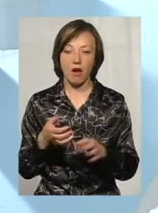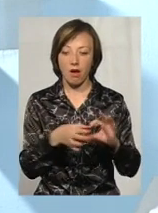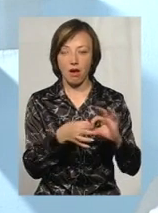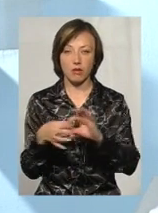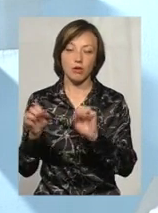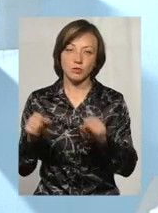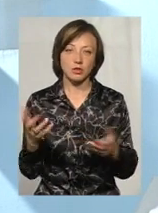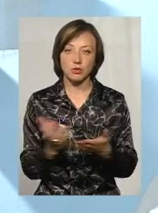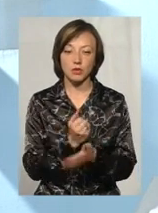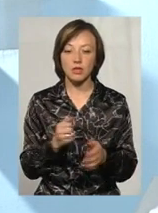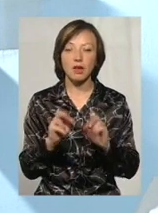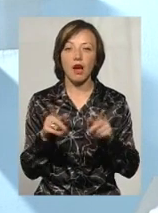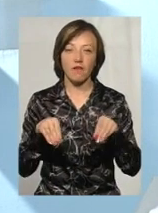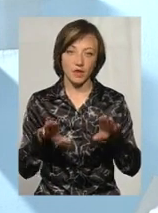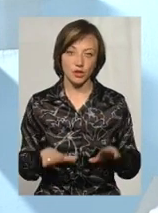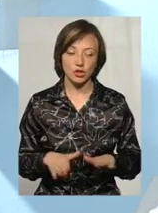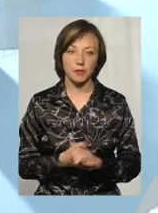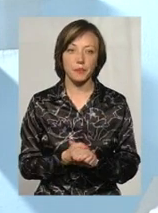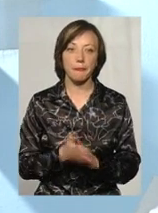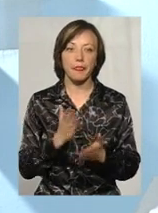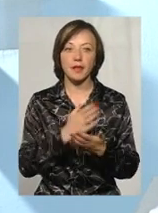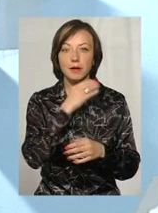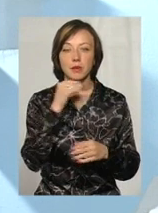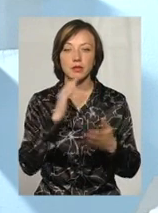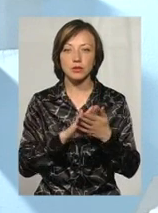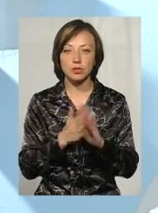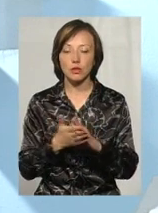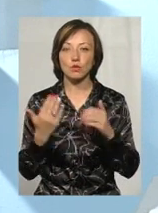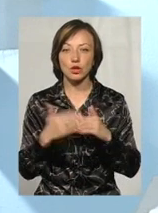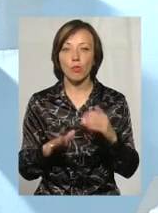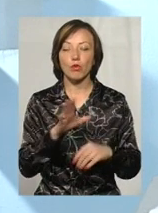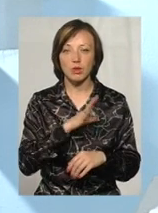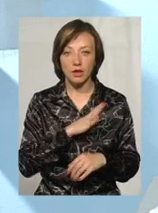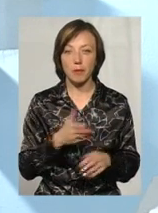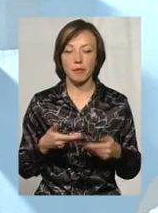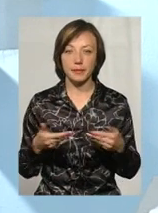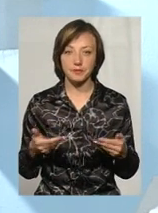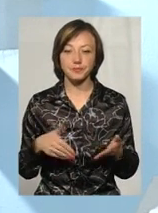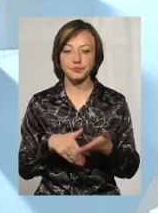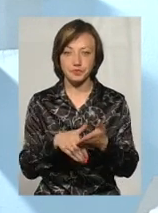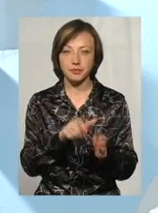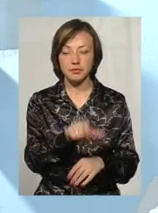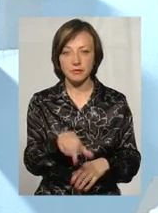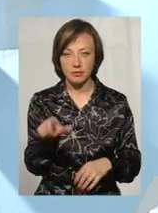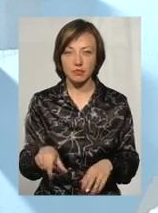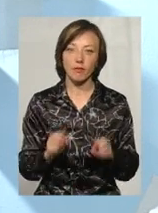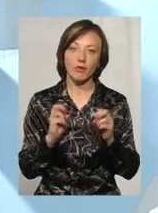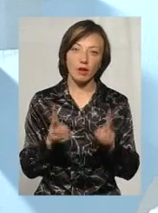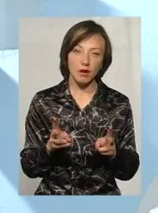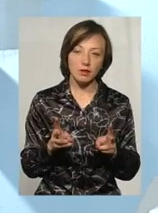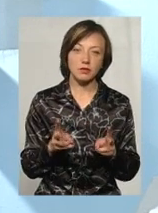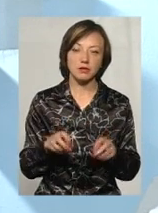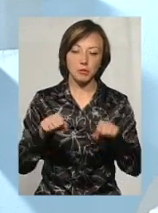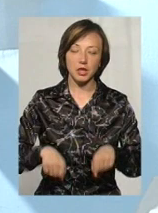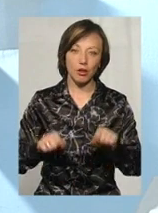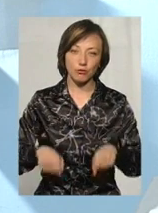знаходити всі шляхи, щоб вирішити це питання. Є багато ситуацій, які вже були, і де ми допомагали громадянам, як із